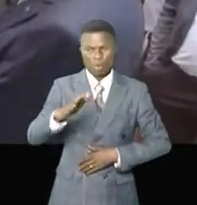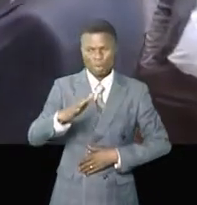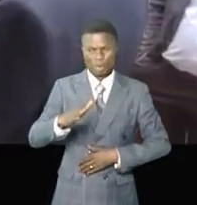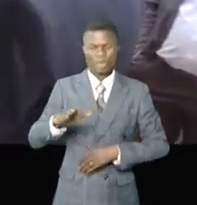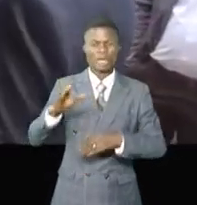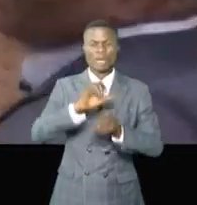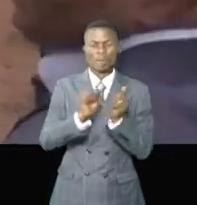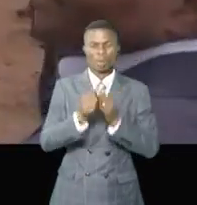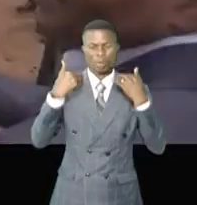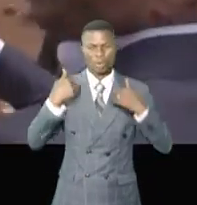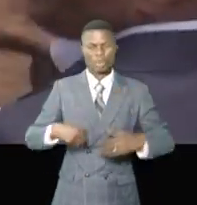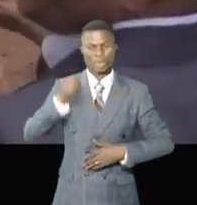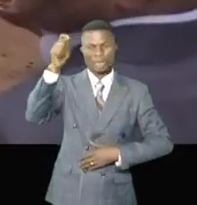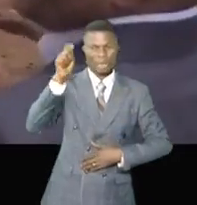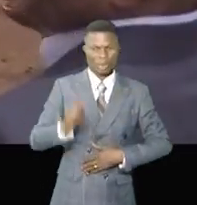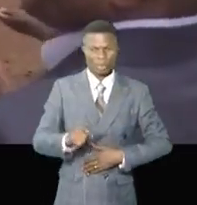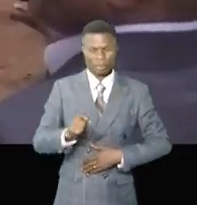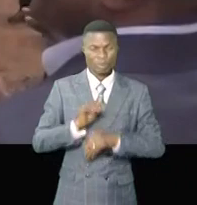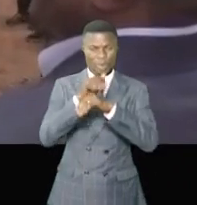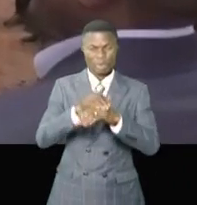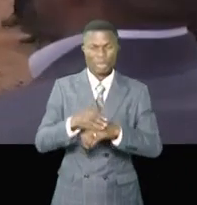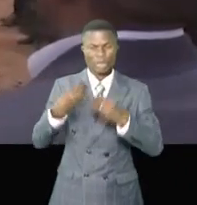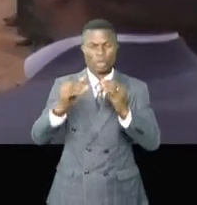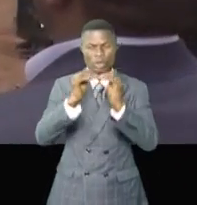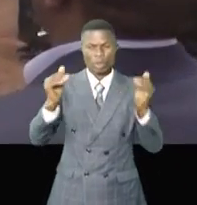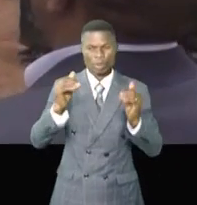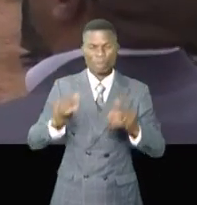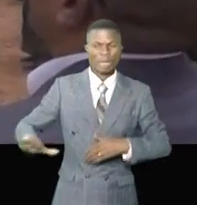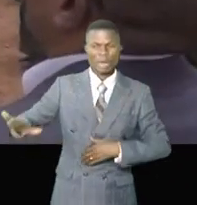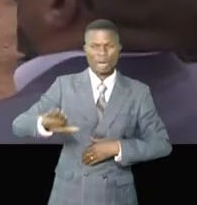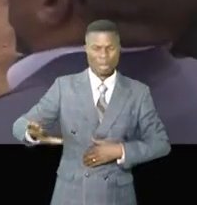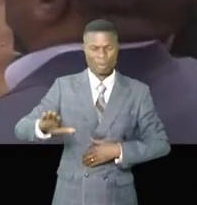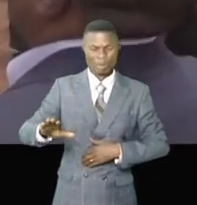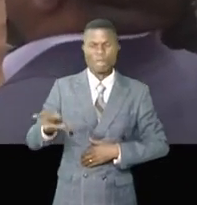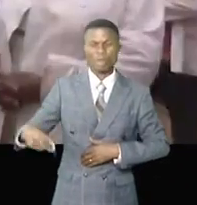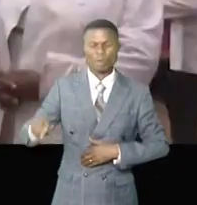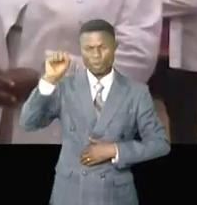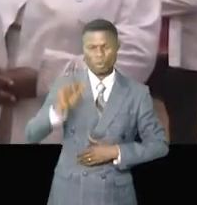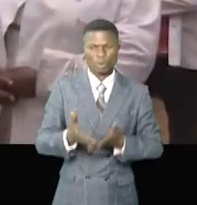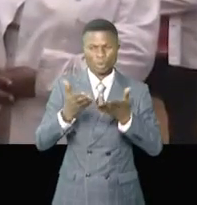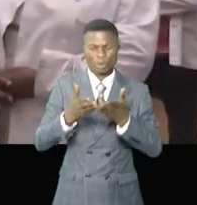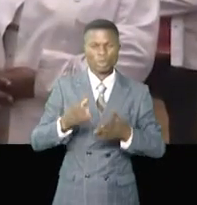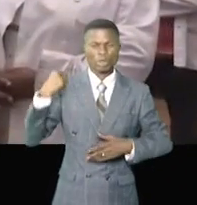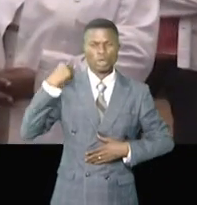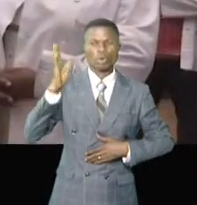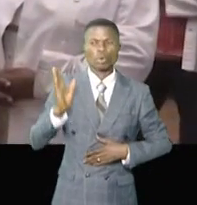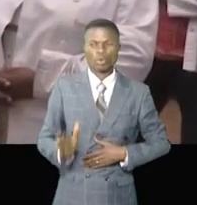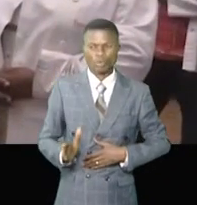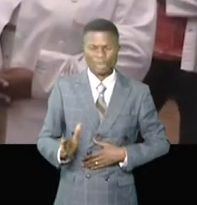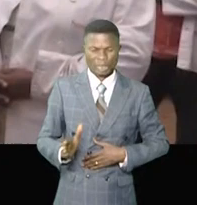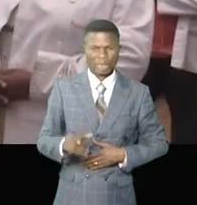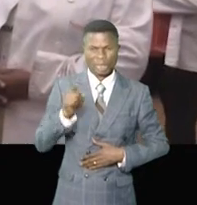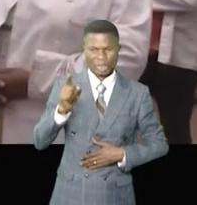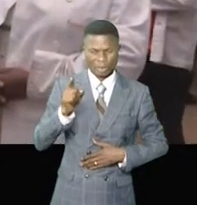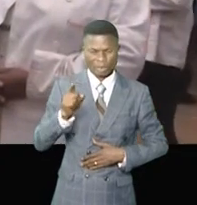de la santé de nos voyants militaires engagés pour faire la paix sur toute l'étendue de la province du Sud Kivu. Teongwa Bijekasi, le